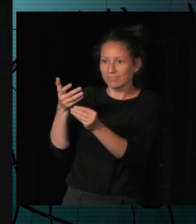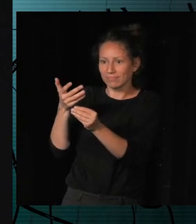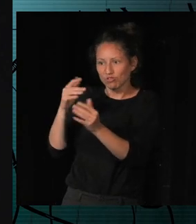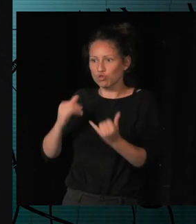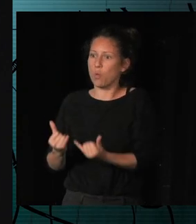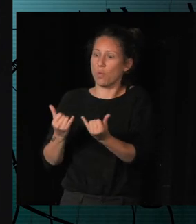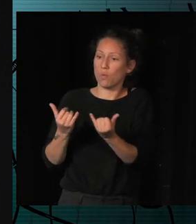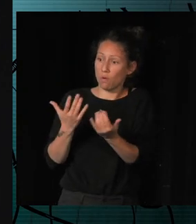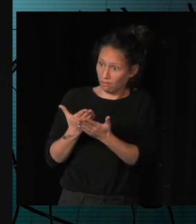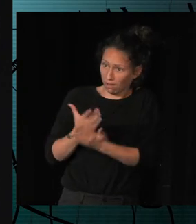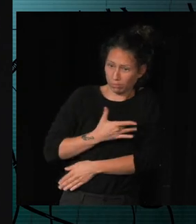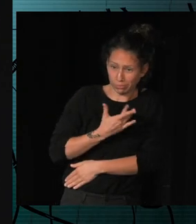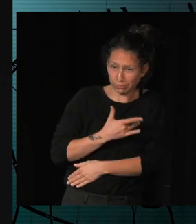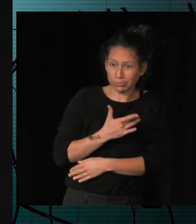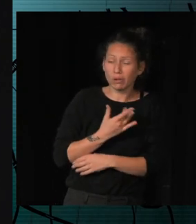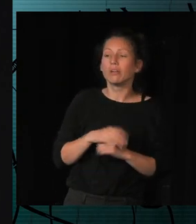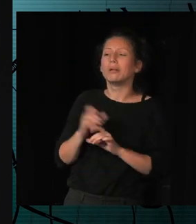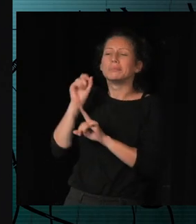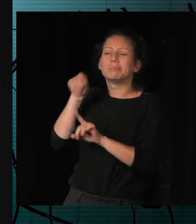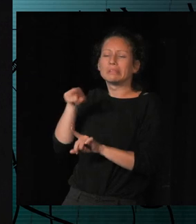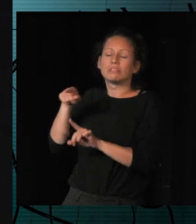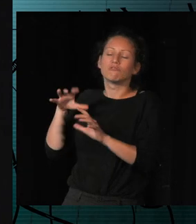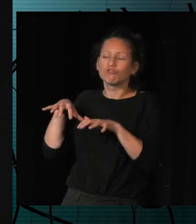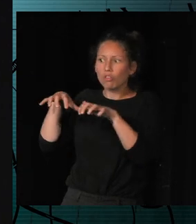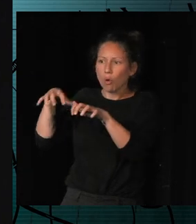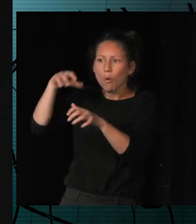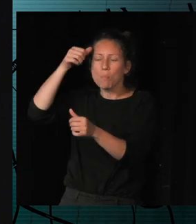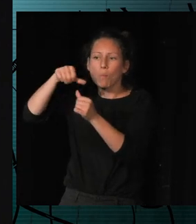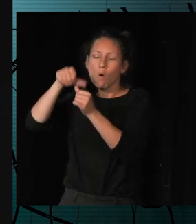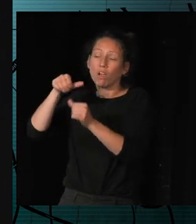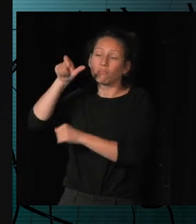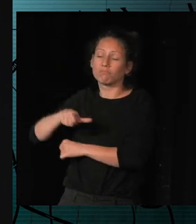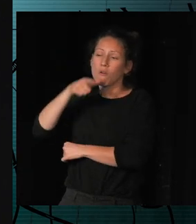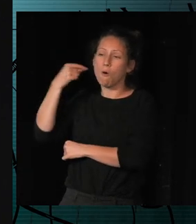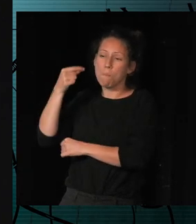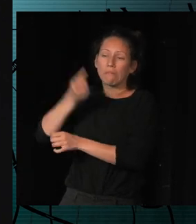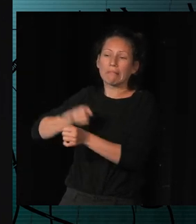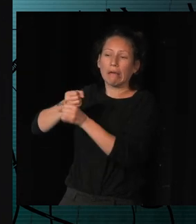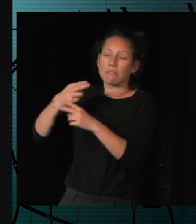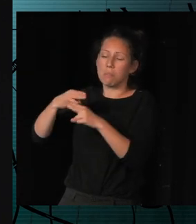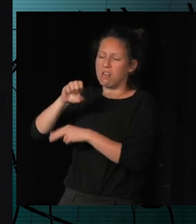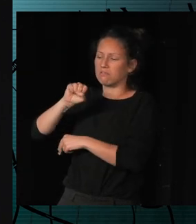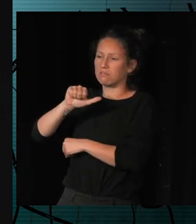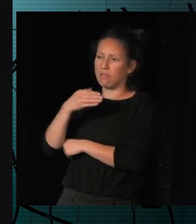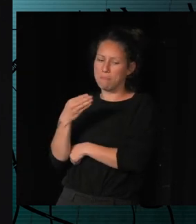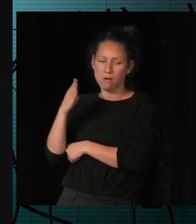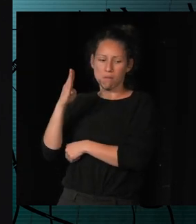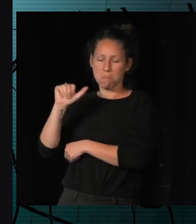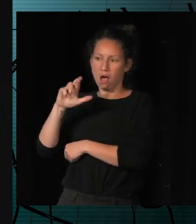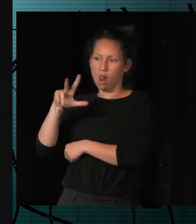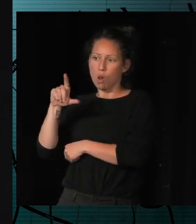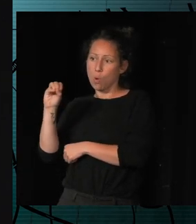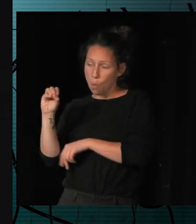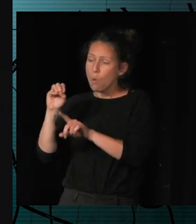créateur du de cet épisode là Chatur de memories donc qui s'appelle Sam Barlow Sam Barlow a créé derrière des jeux qui s'appelleent vous connaissez peut-être air